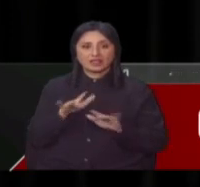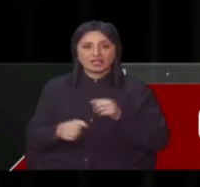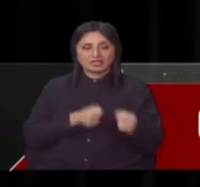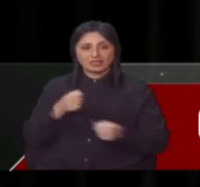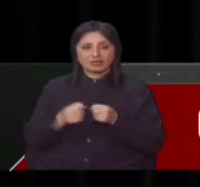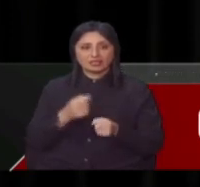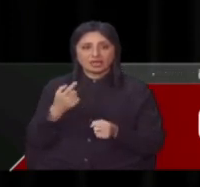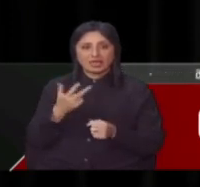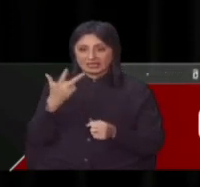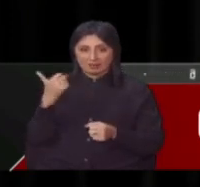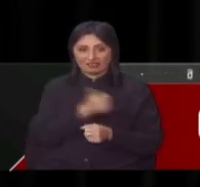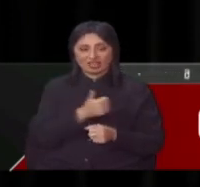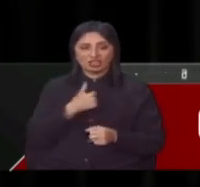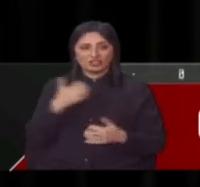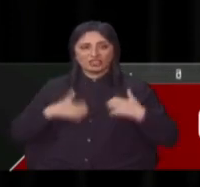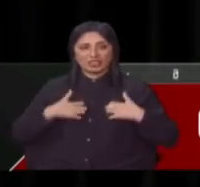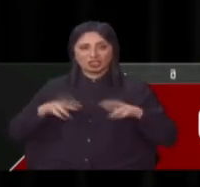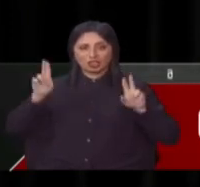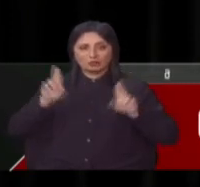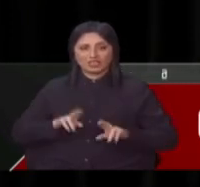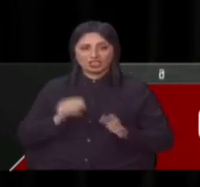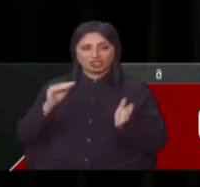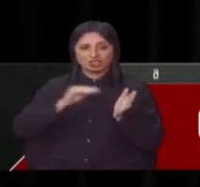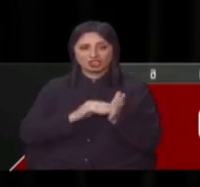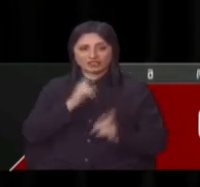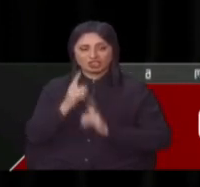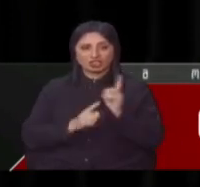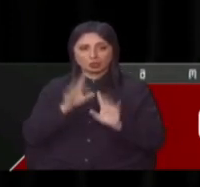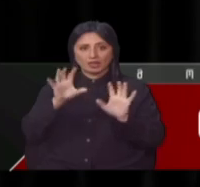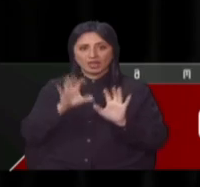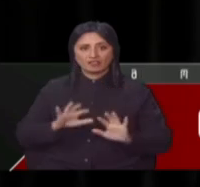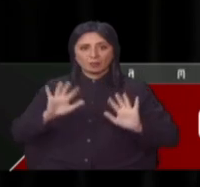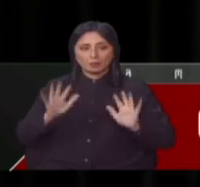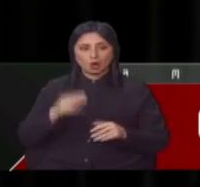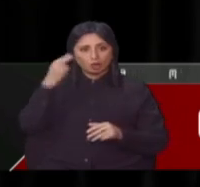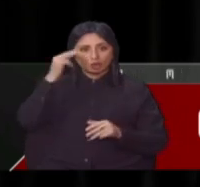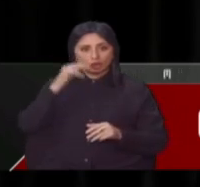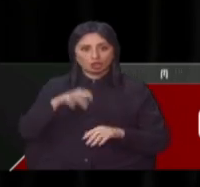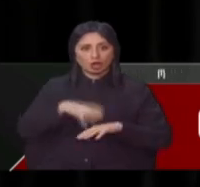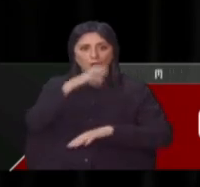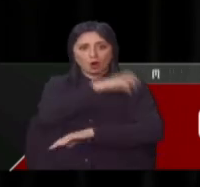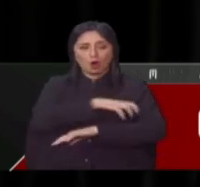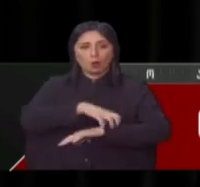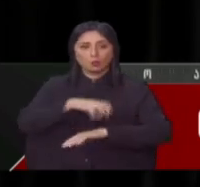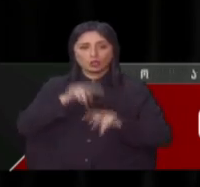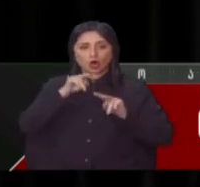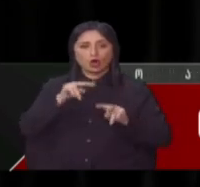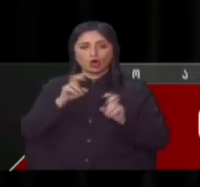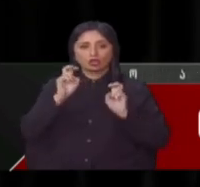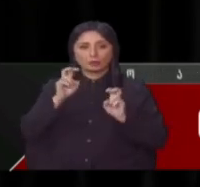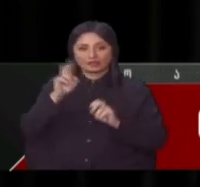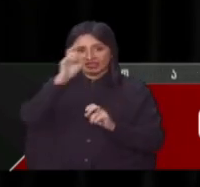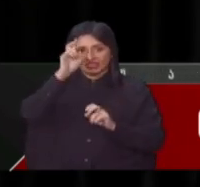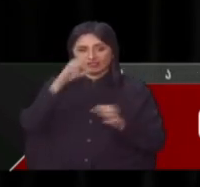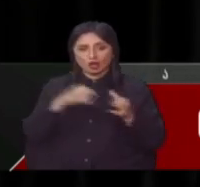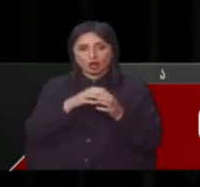დასაქმება. Პირველ სამ კვირაში ჩვენ დაჩქარებული წესით შევიტანთ შესწორებებს კანონში და მოხდება ჩინეთის კომუნისტური პარტიის კონტროლირებადი